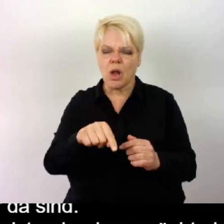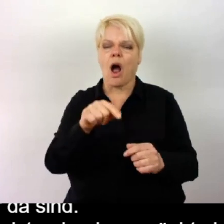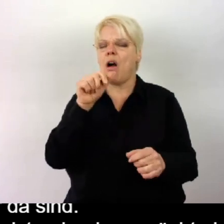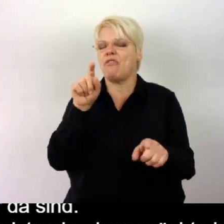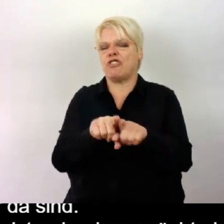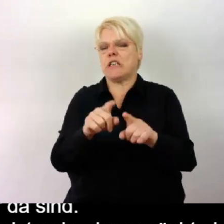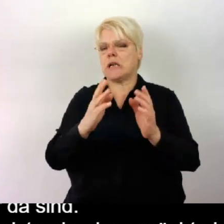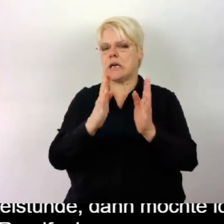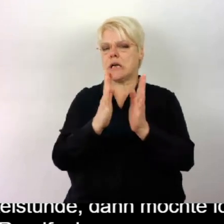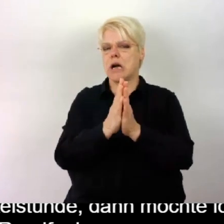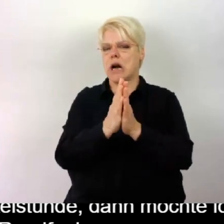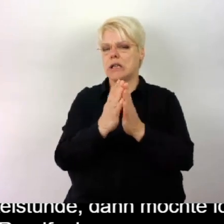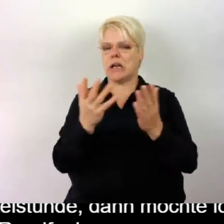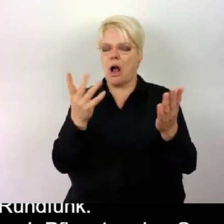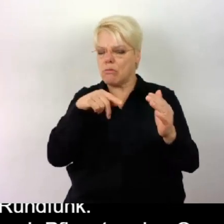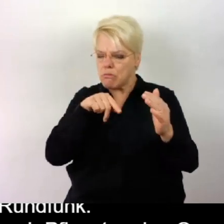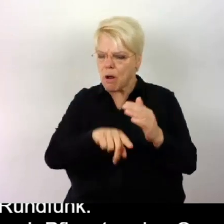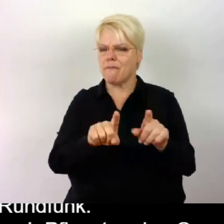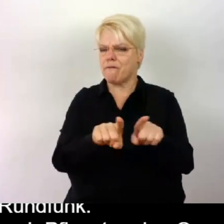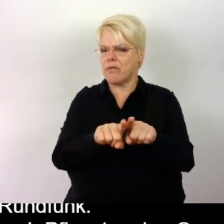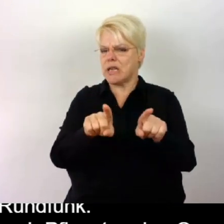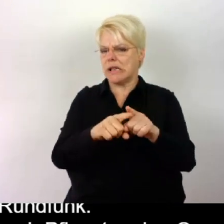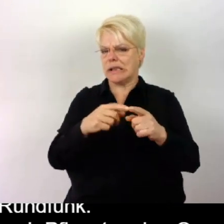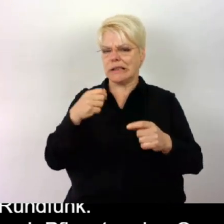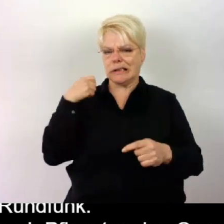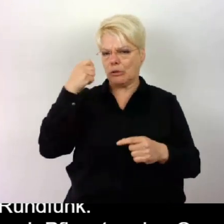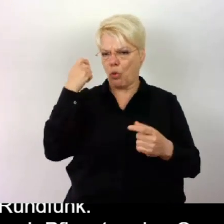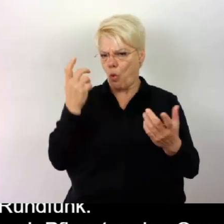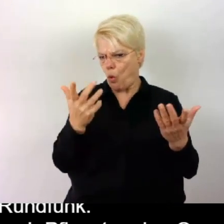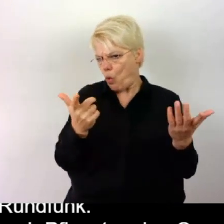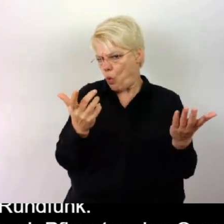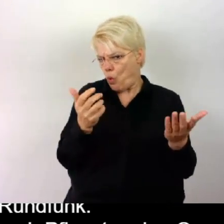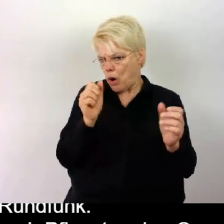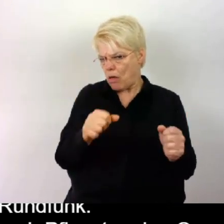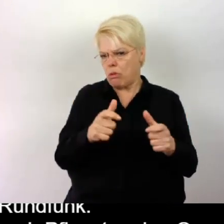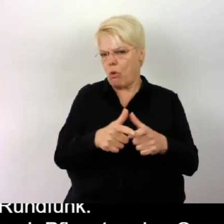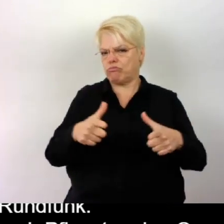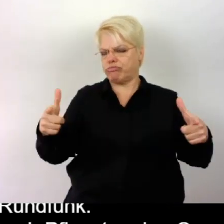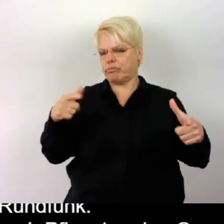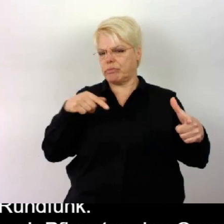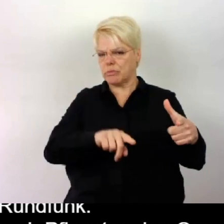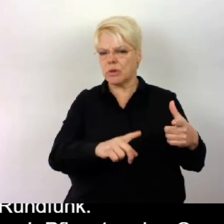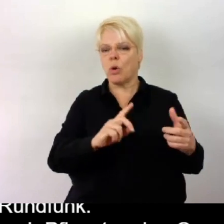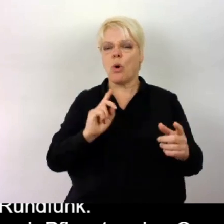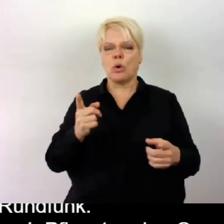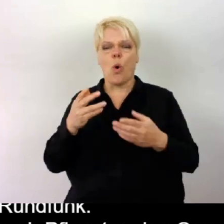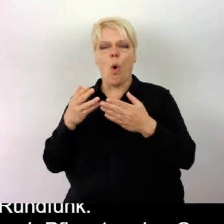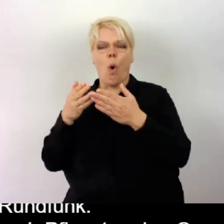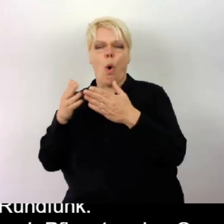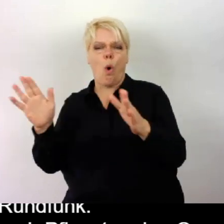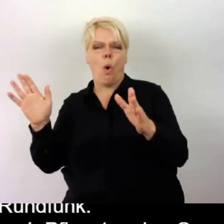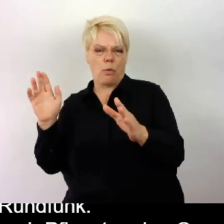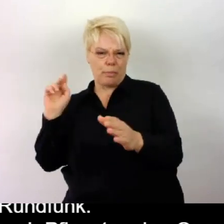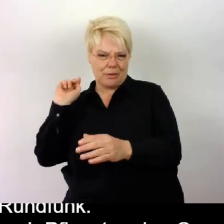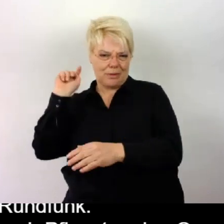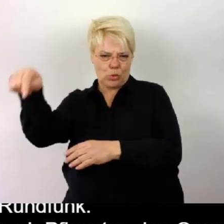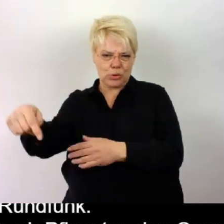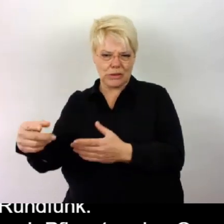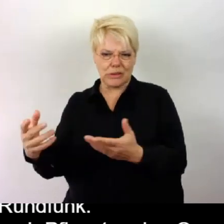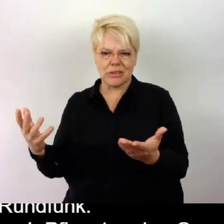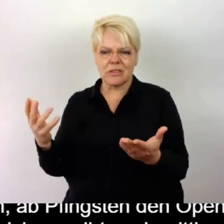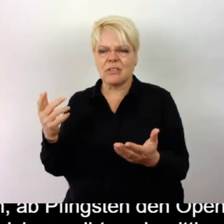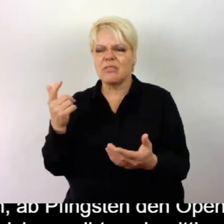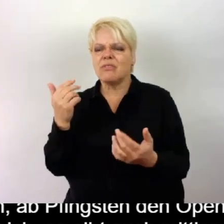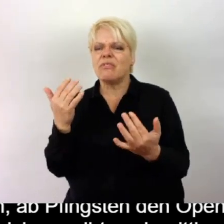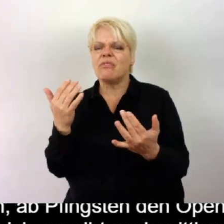Also wir müssen die Dinge natürlich erst entwickeln. Wir schlagen das jetzt so vor. Und das sind denkbare Szenarien. Die müssen wir dann auf Ebene der